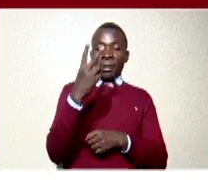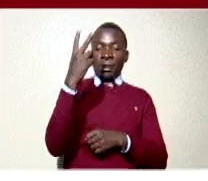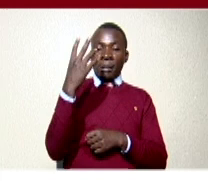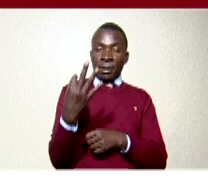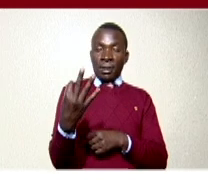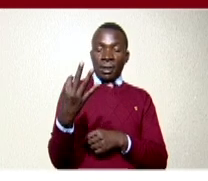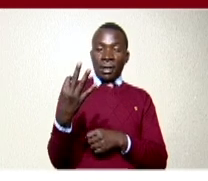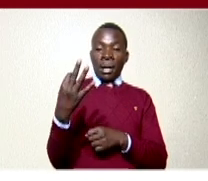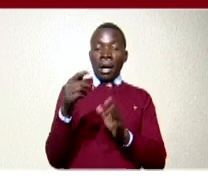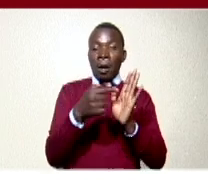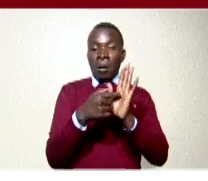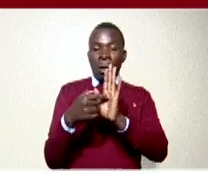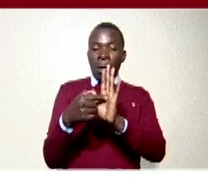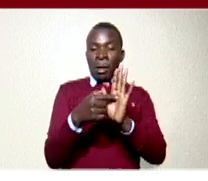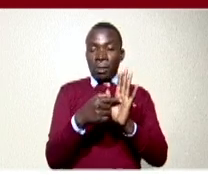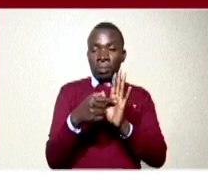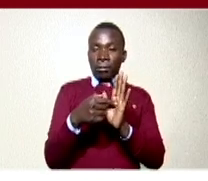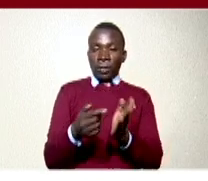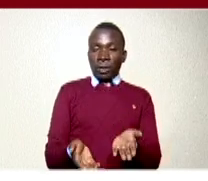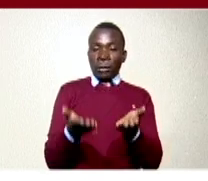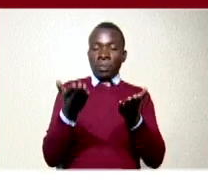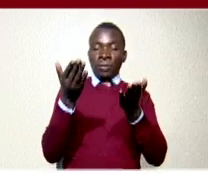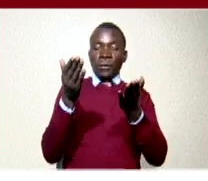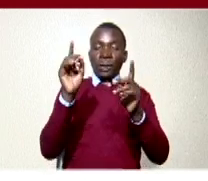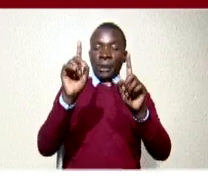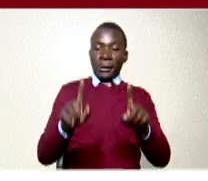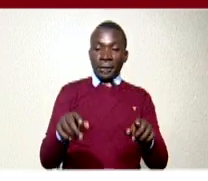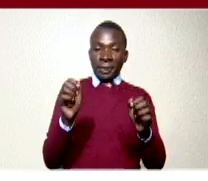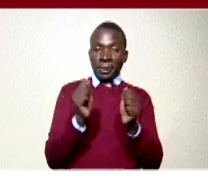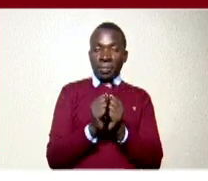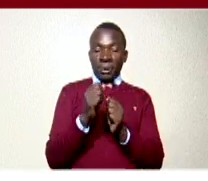2023 biragaragara ko iri zamuka ryageze kuri